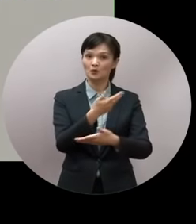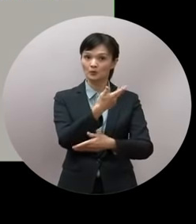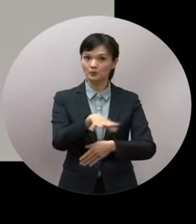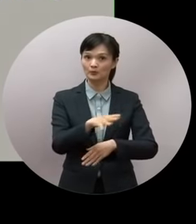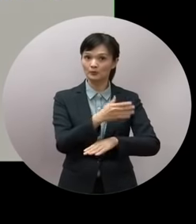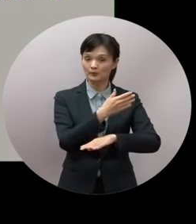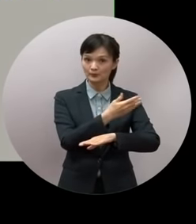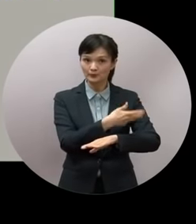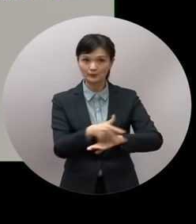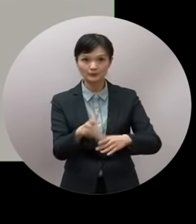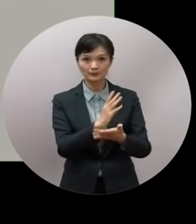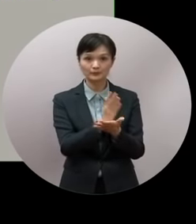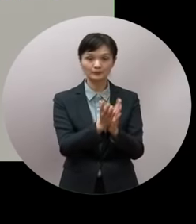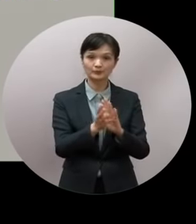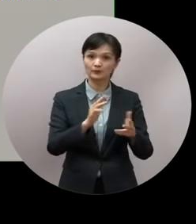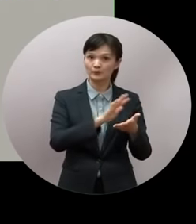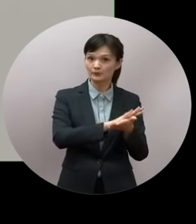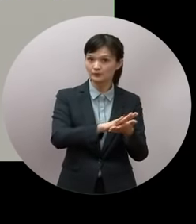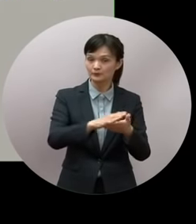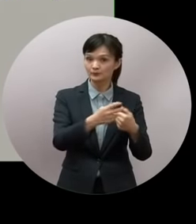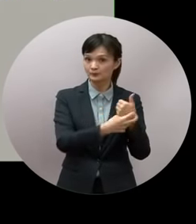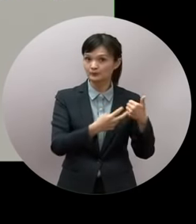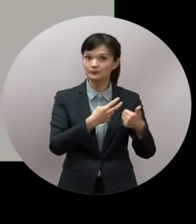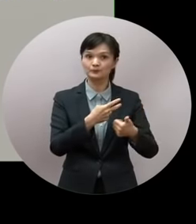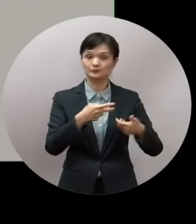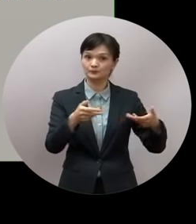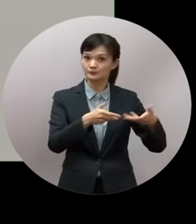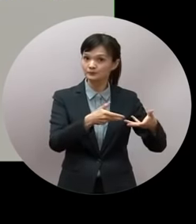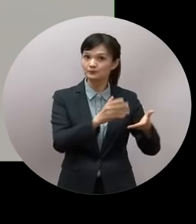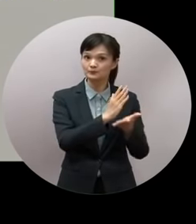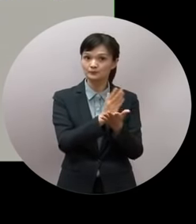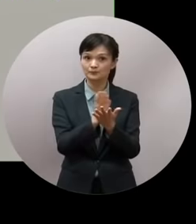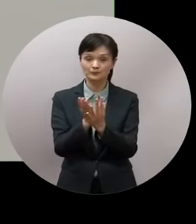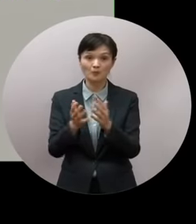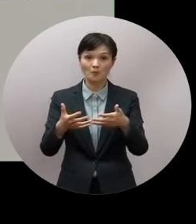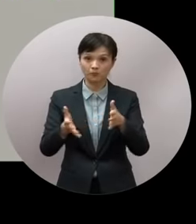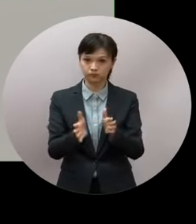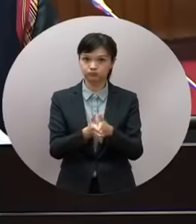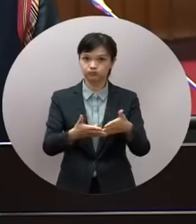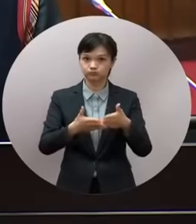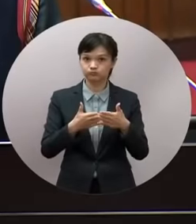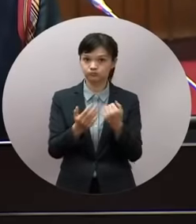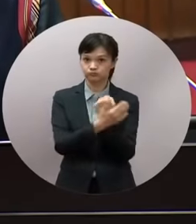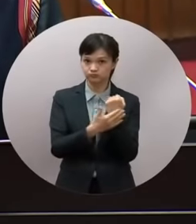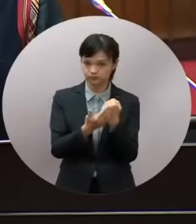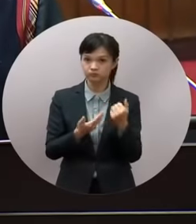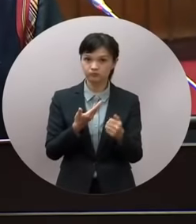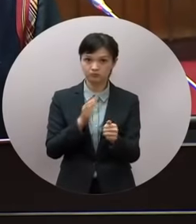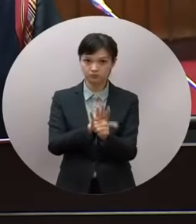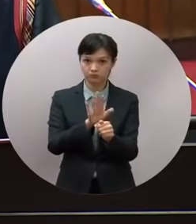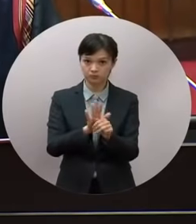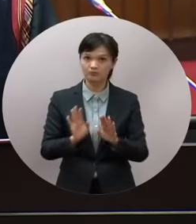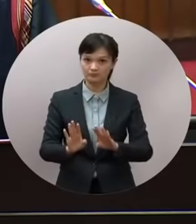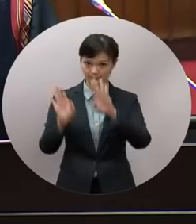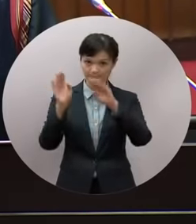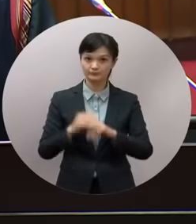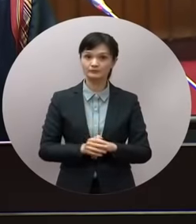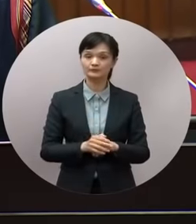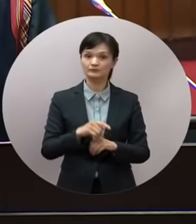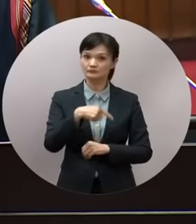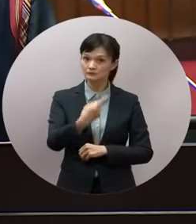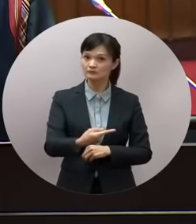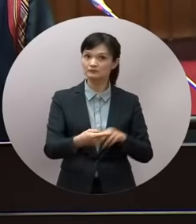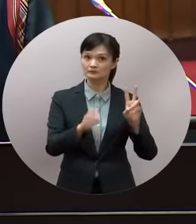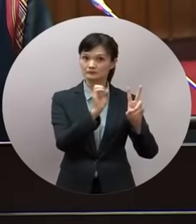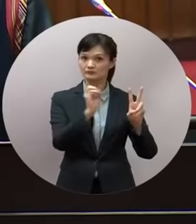生、医疗、经济、土地还有社会福利事业给予保障，并且要促进它的发展。2003年，第